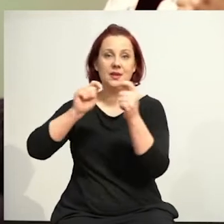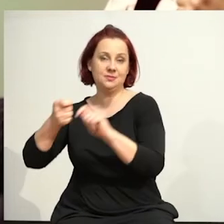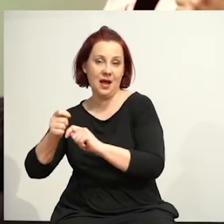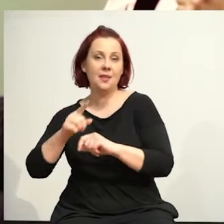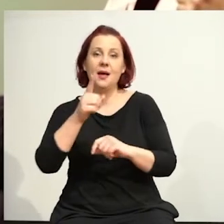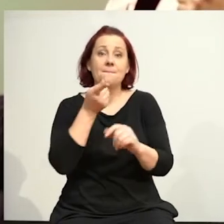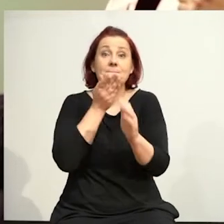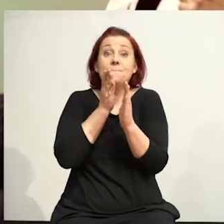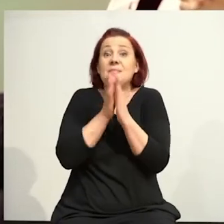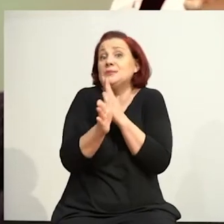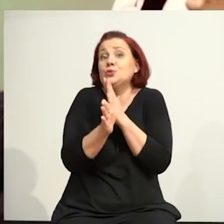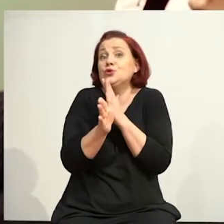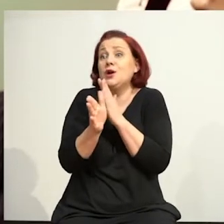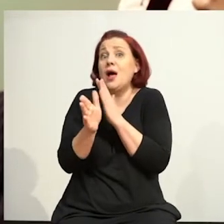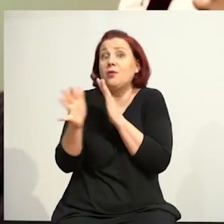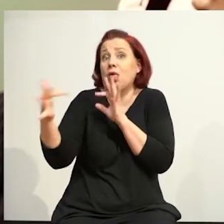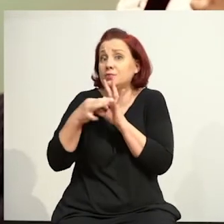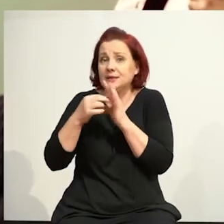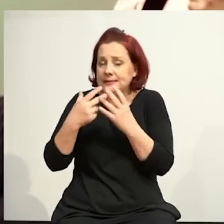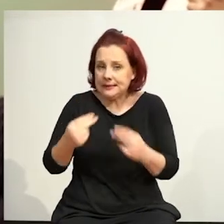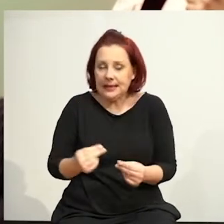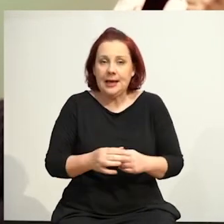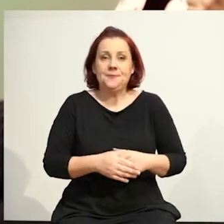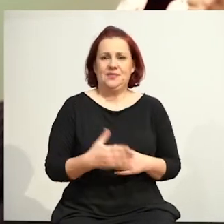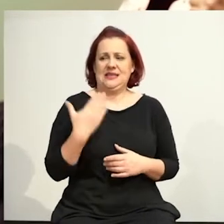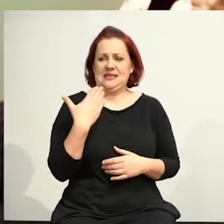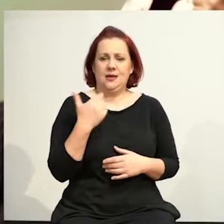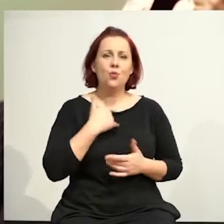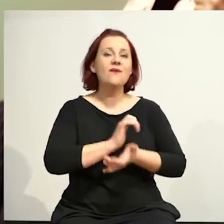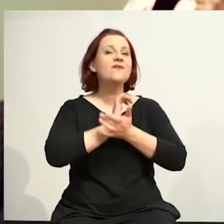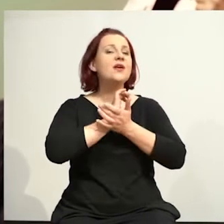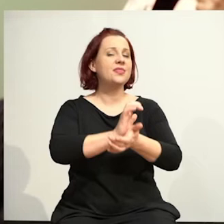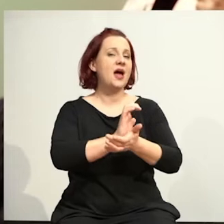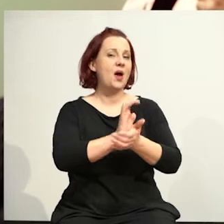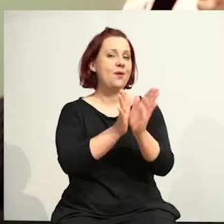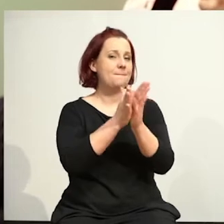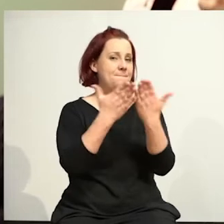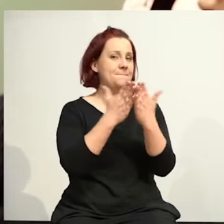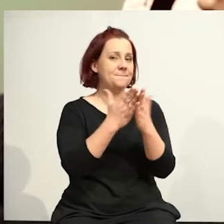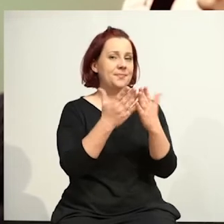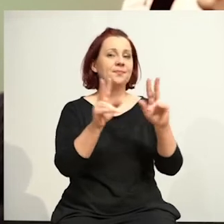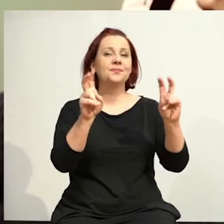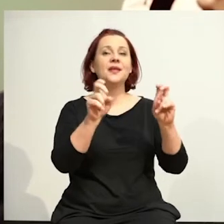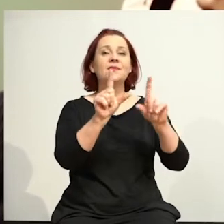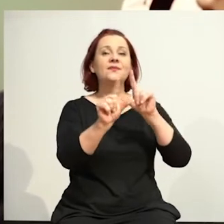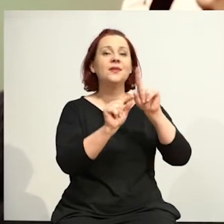Nie bezpośrednio być może nawet. Ostatnio wydałem taki zbiór, właśnie wybór